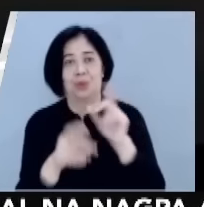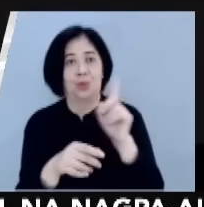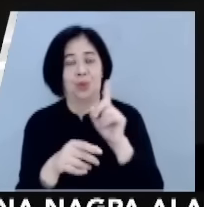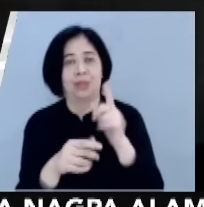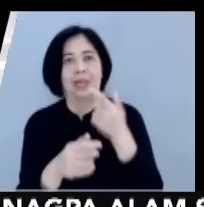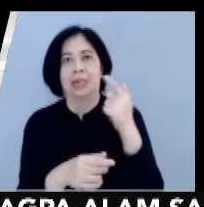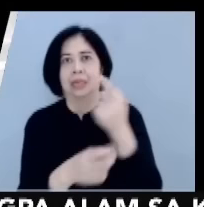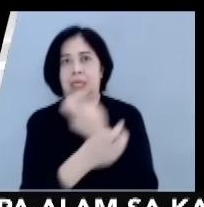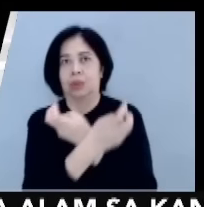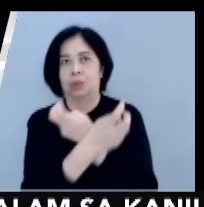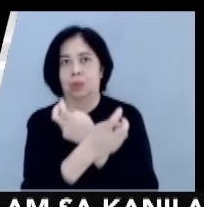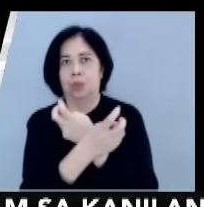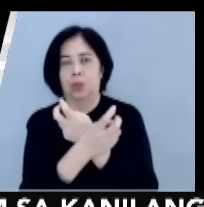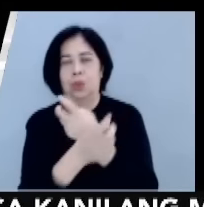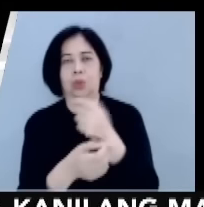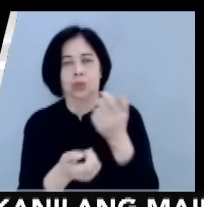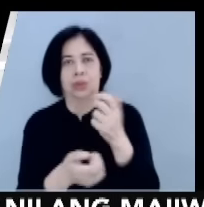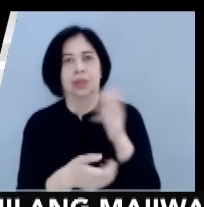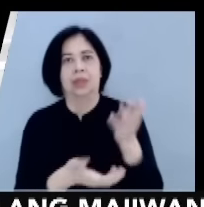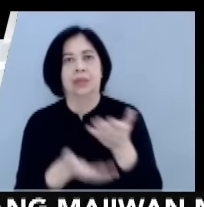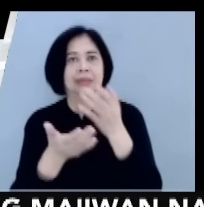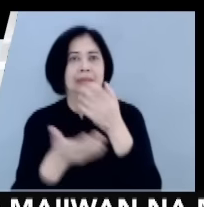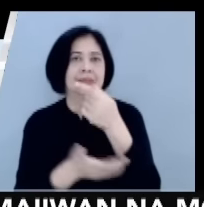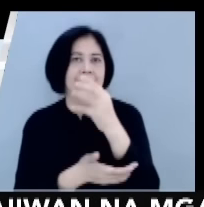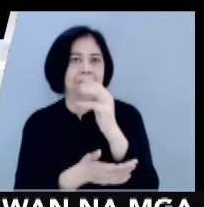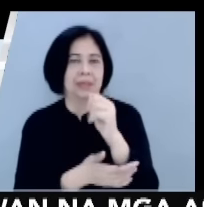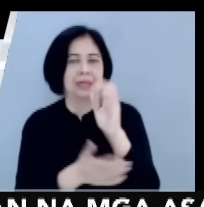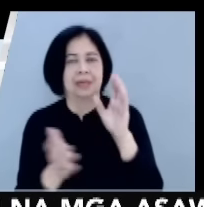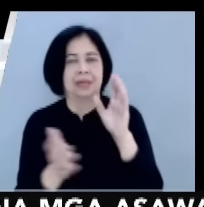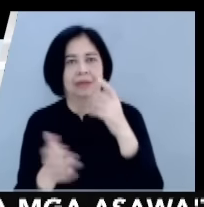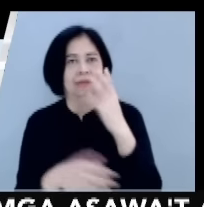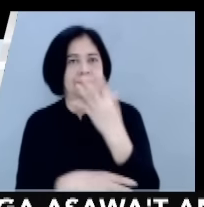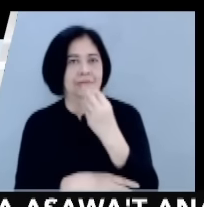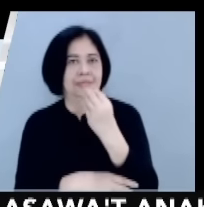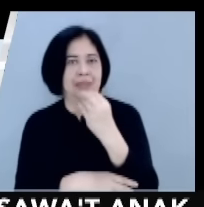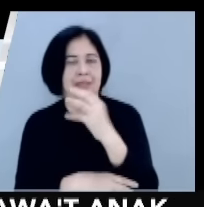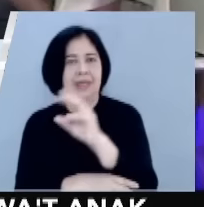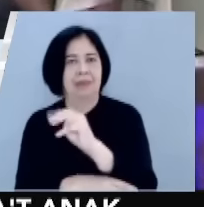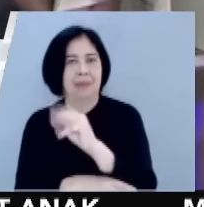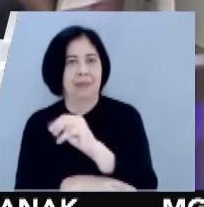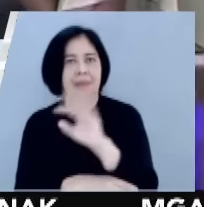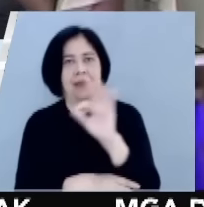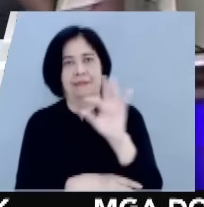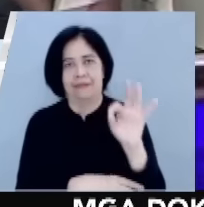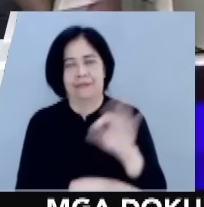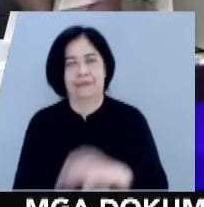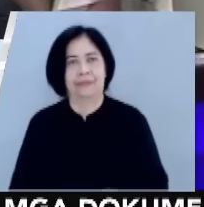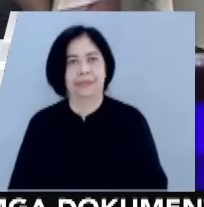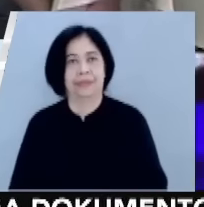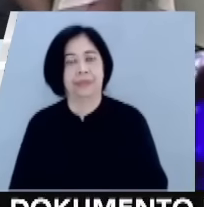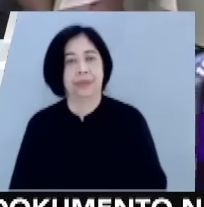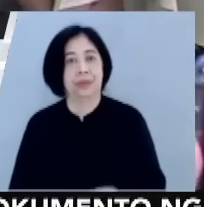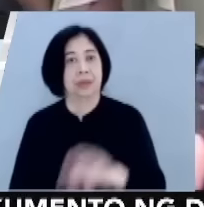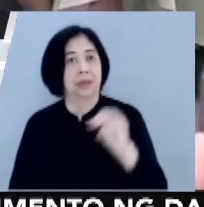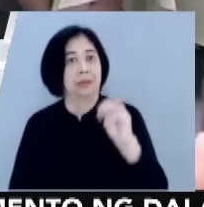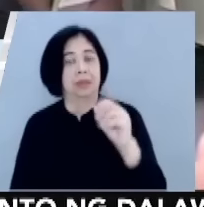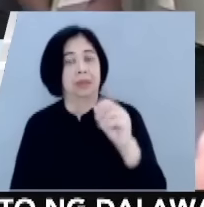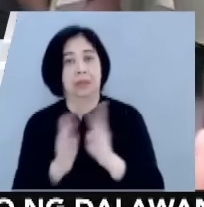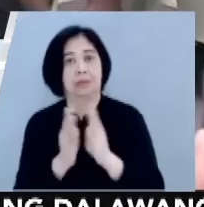na official entry ng GMA Pictures sa 50th MMFF. Ang media conference